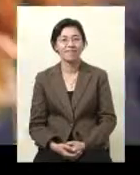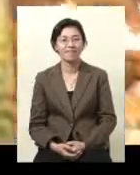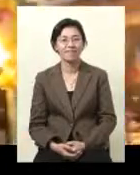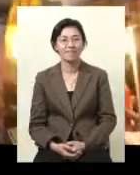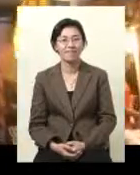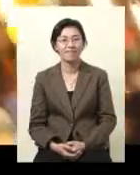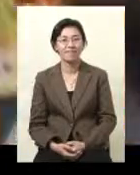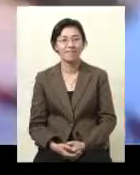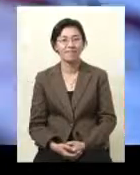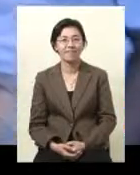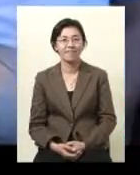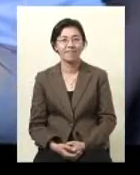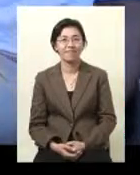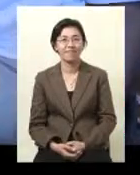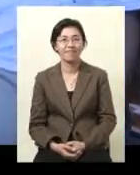ปลาจับหลัก